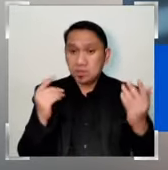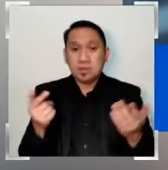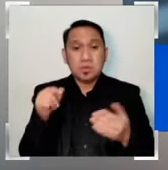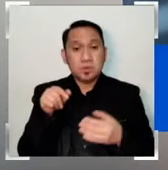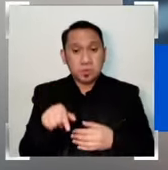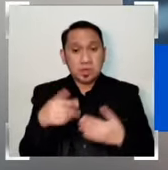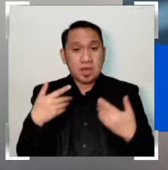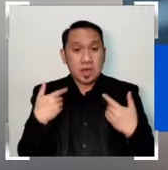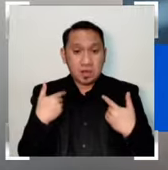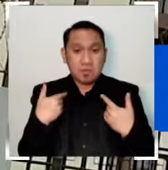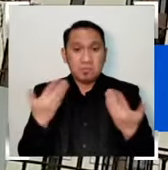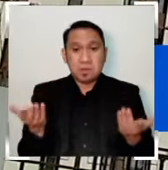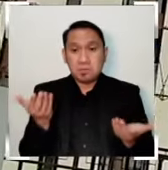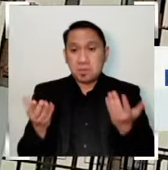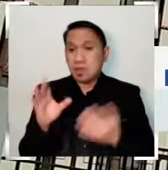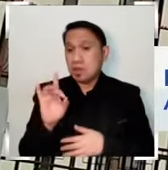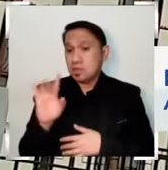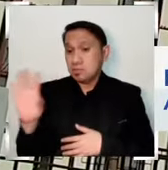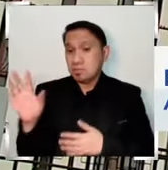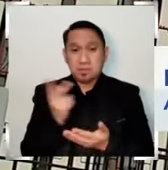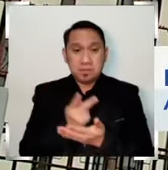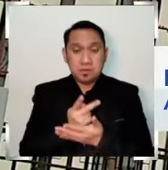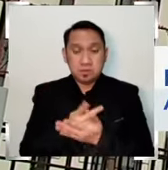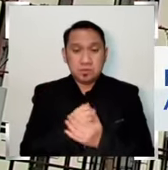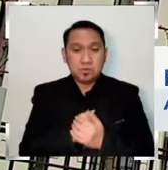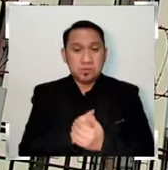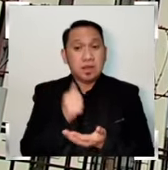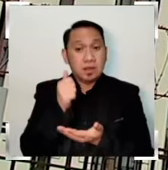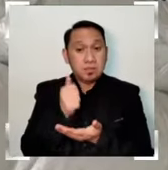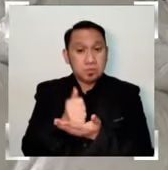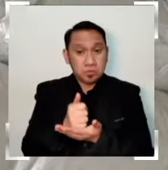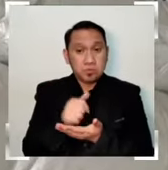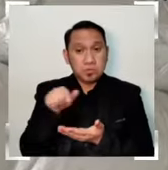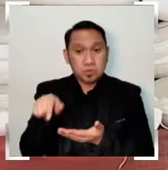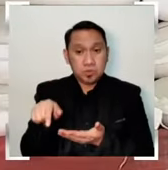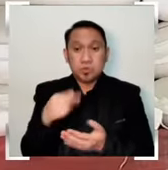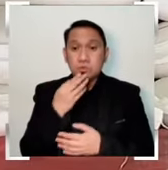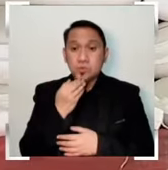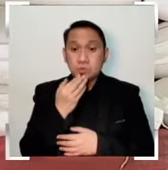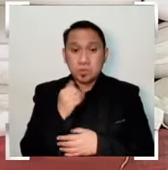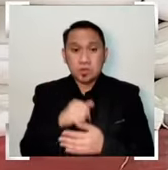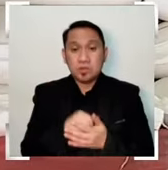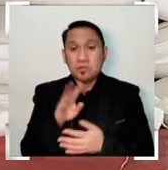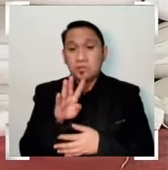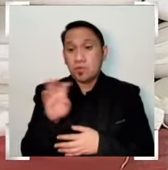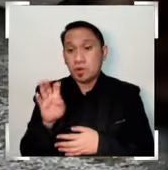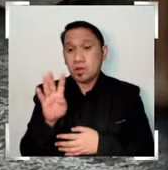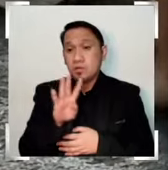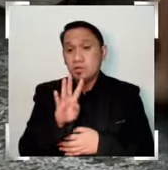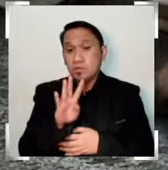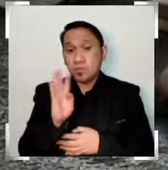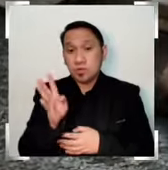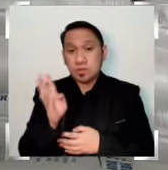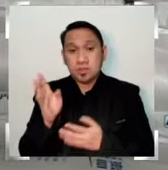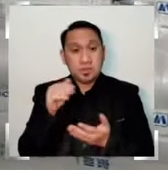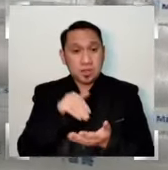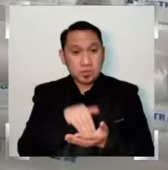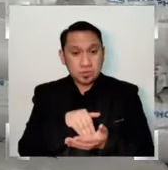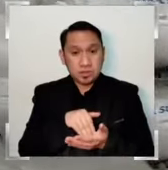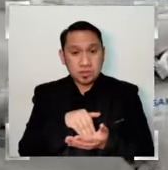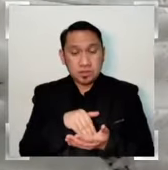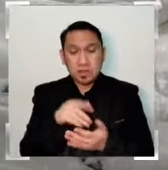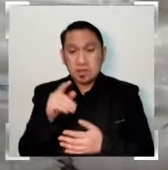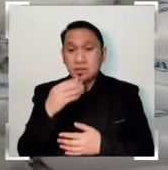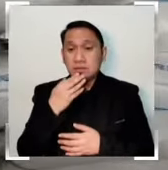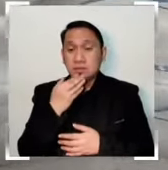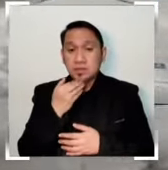somewhere around 85 pesos. Aprobado na ng Sugar Board ang pag-import ng 440,000 metric tons ng asukal.